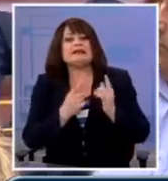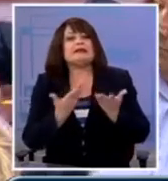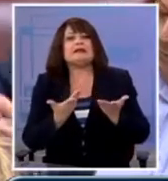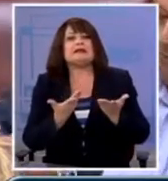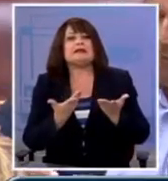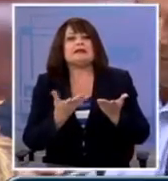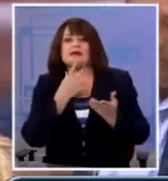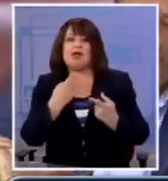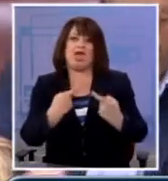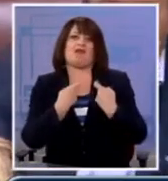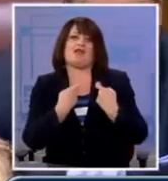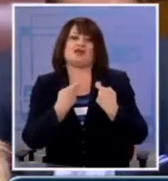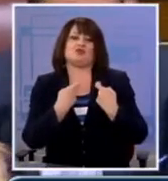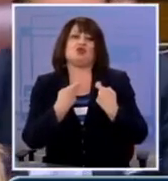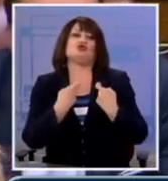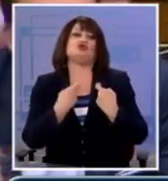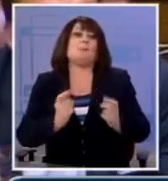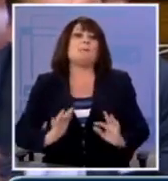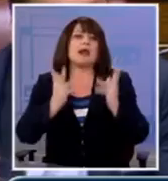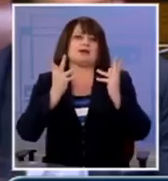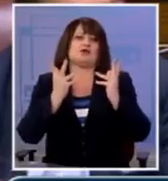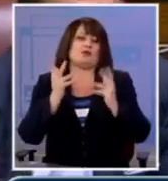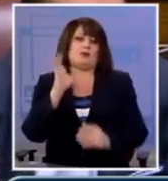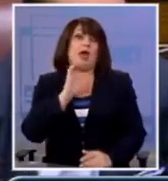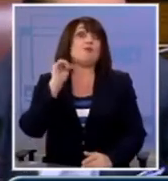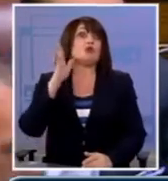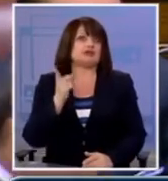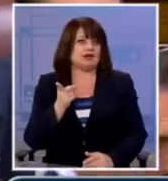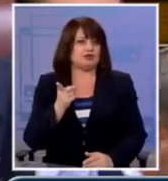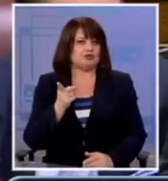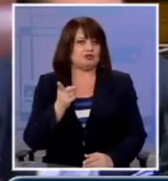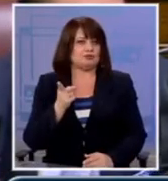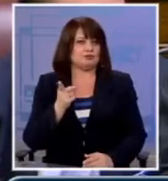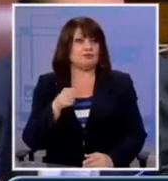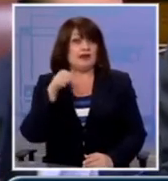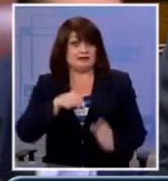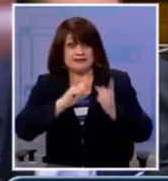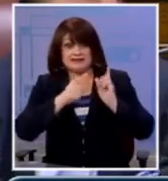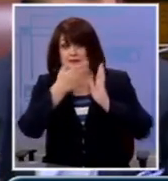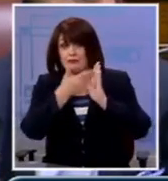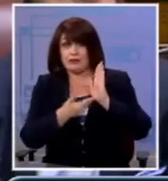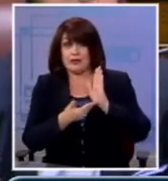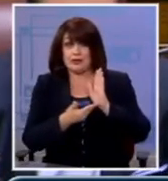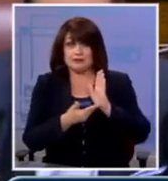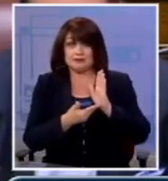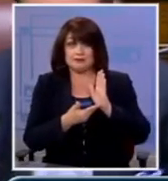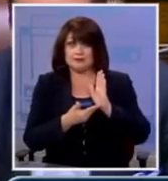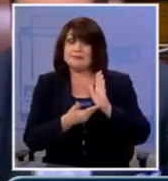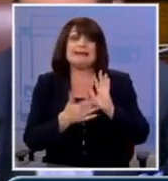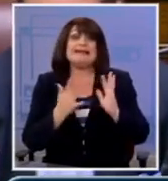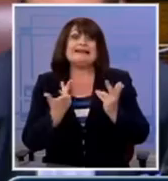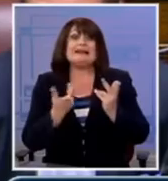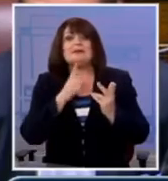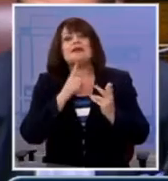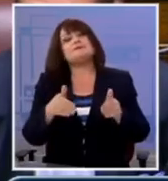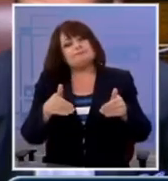ενός εκβιασμού, ενός πραξικοπήματος. Αυτή η συμφωνία είναι μια